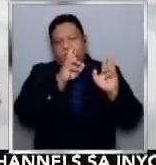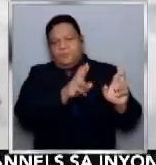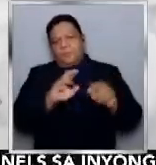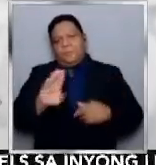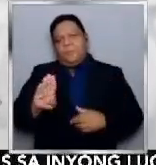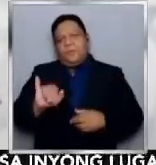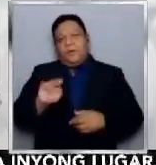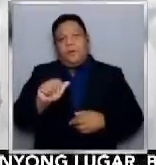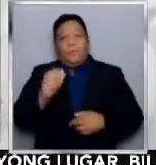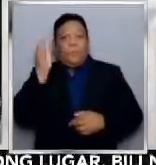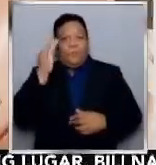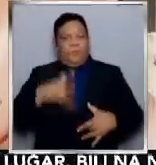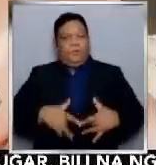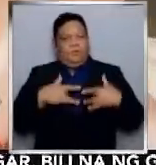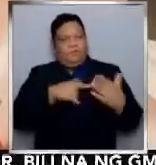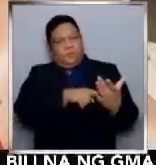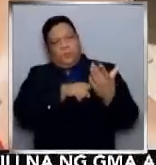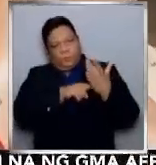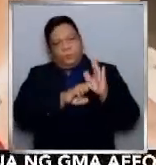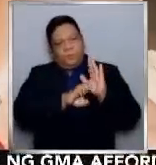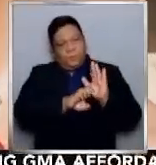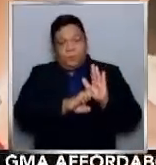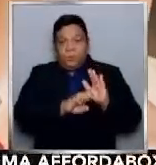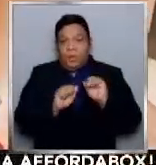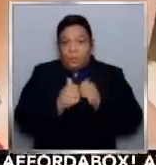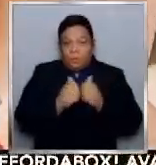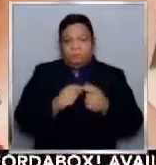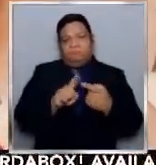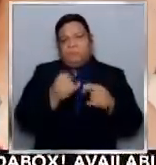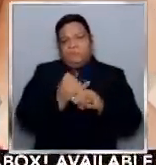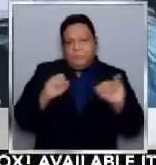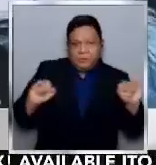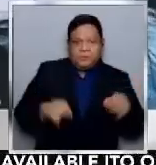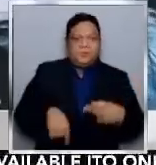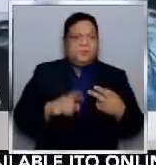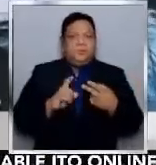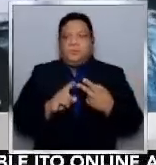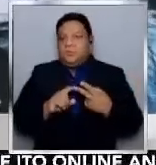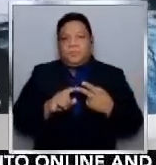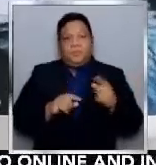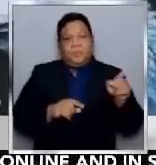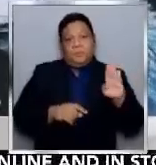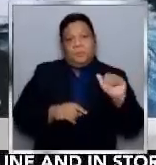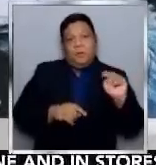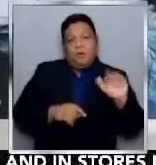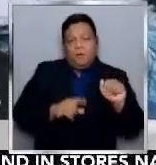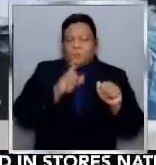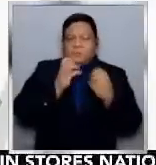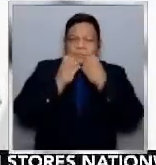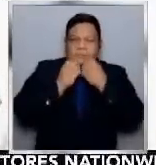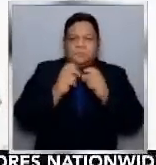na ipinakikita niya kay Ruru, mula sa pagiging independent hanggang sa pagmamahal ni Bianca sa mga taong nakapaligid sa